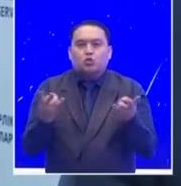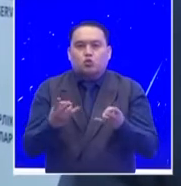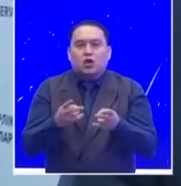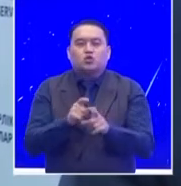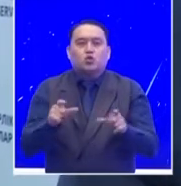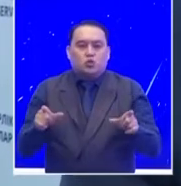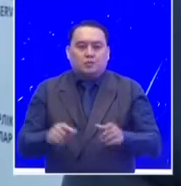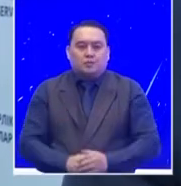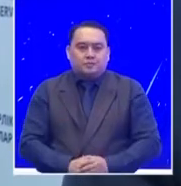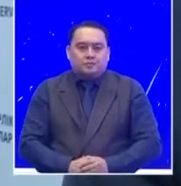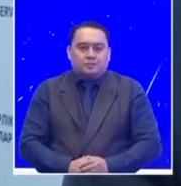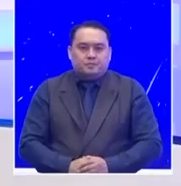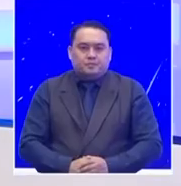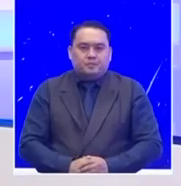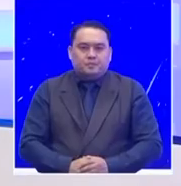нуждающимся.